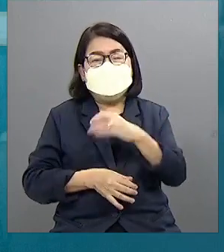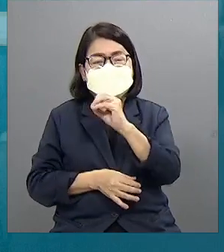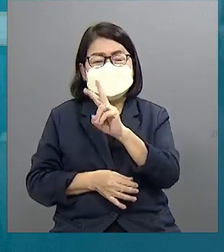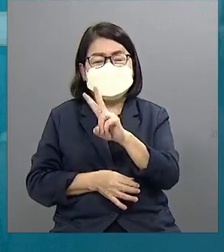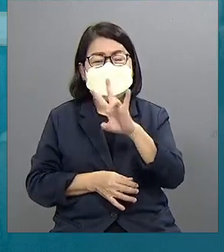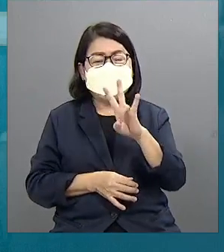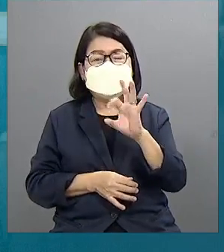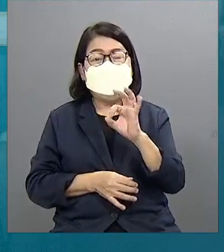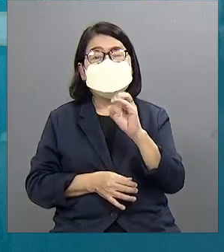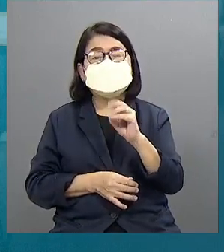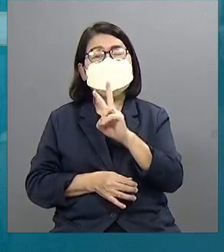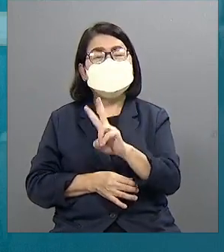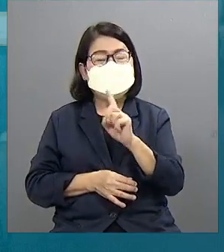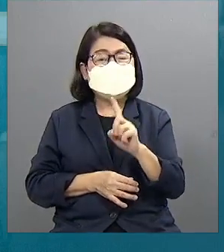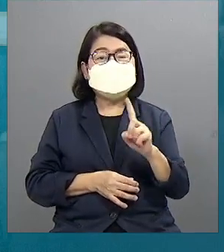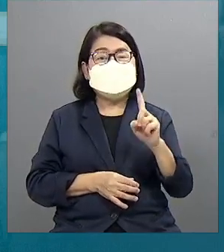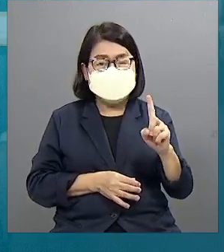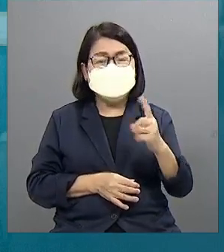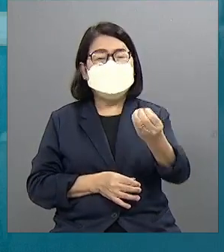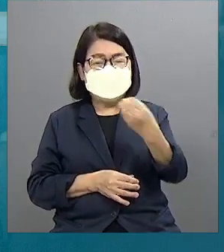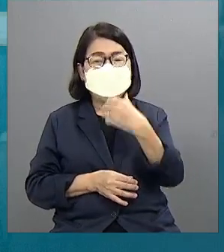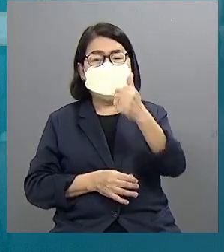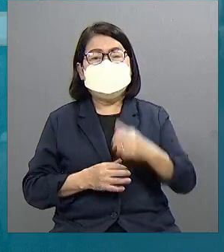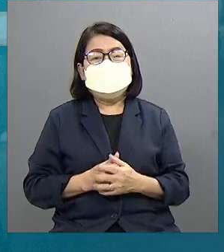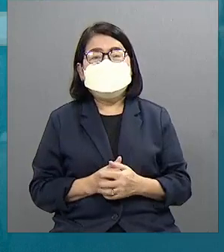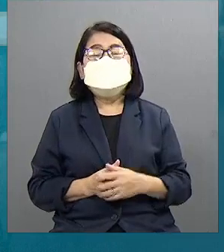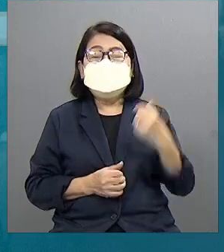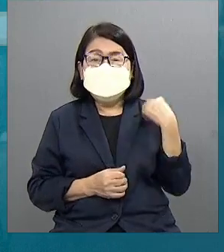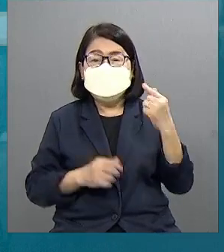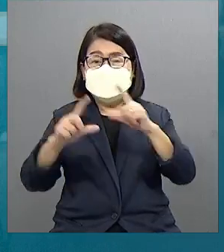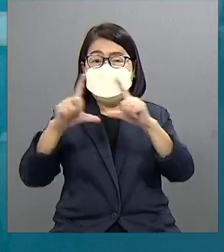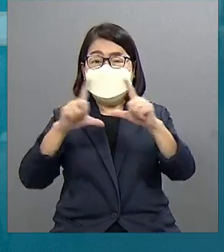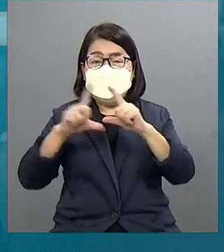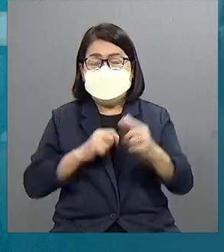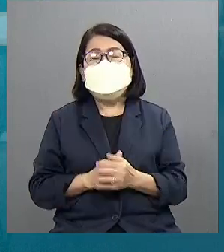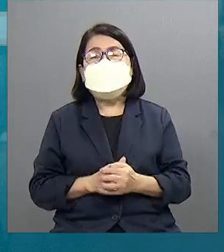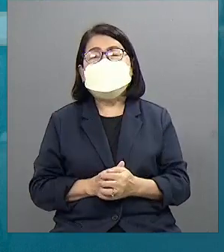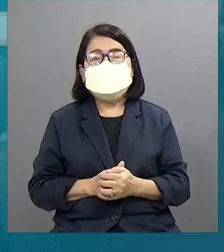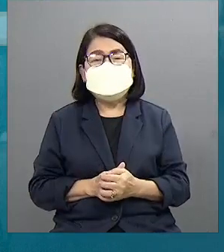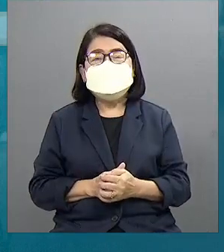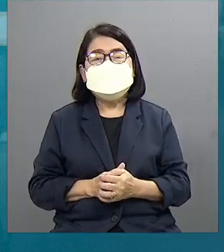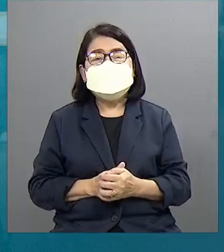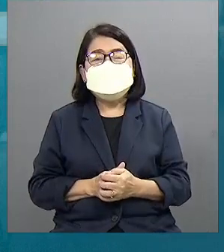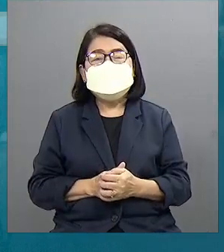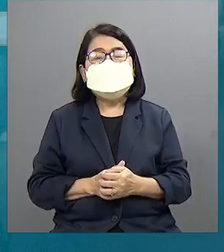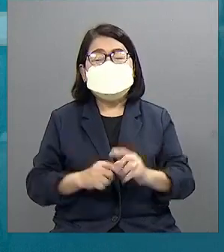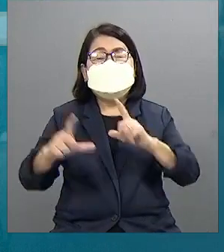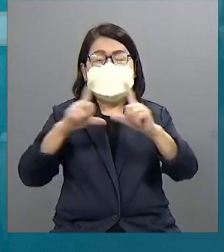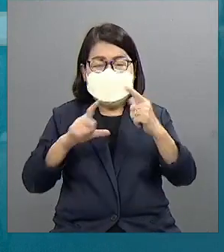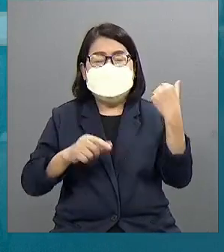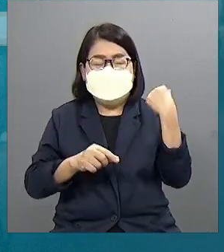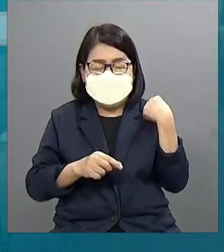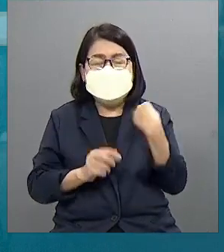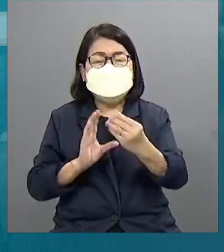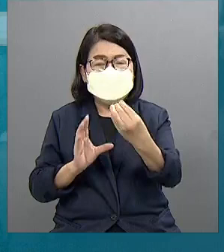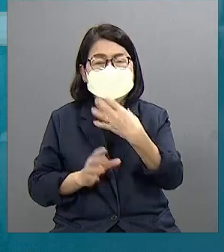027902111นะคะสามารถร้องทุกข์กันได้ค่ะรวมถึง LINE ID ค่ะที่@ร้องทุกข์ไทย PBS นะคะคุณ